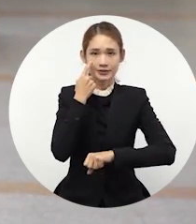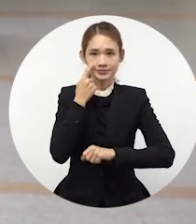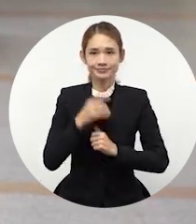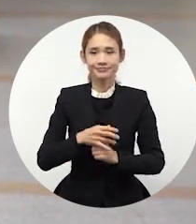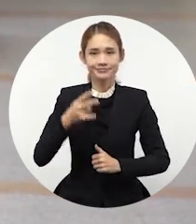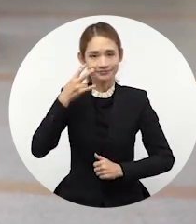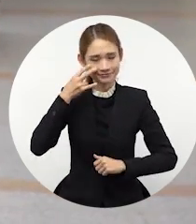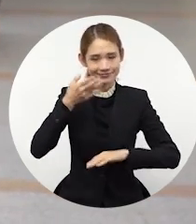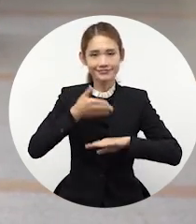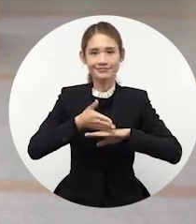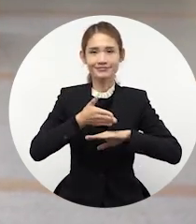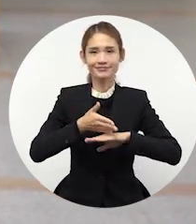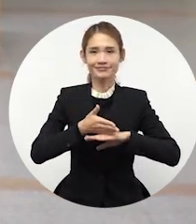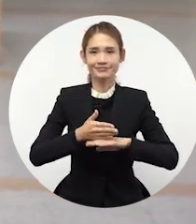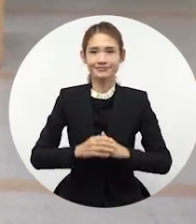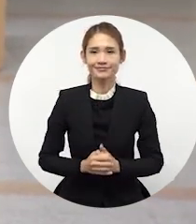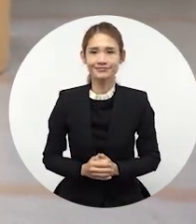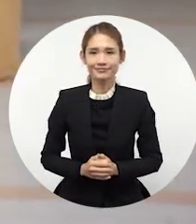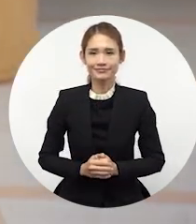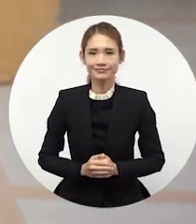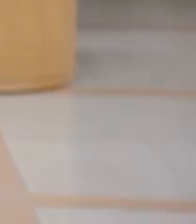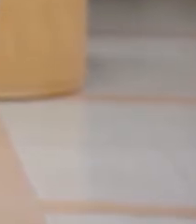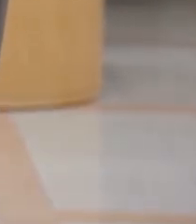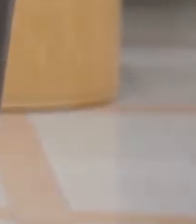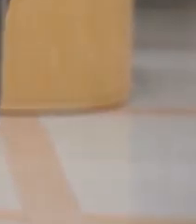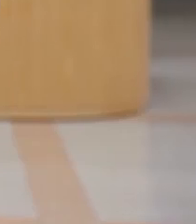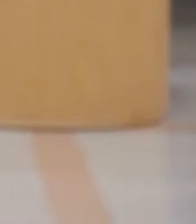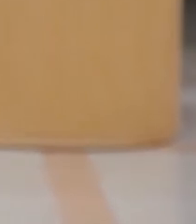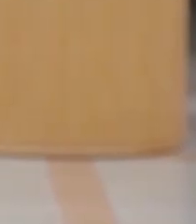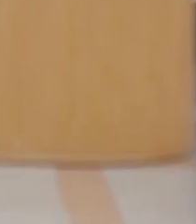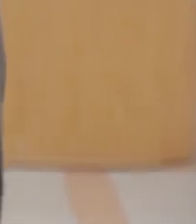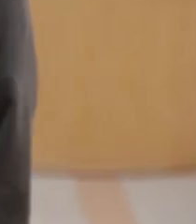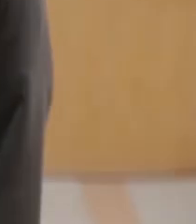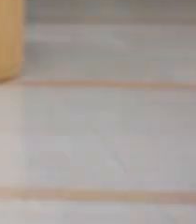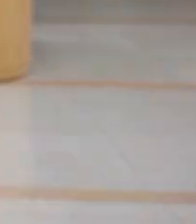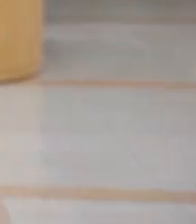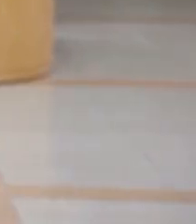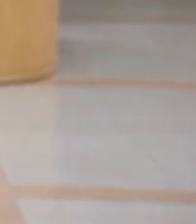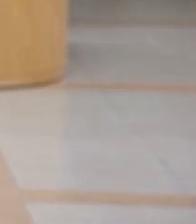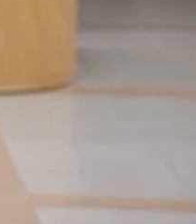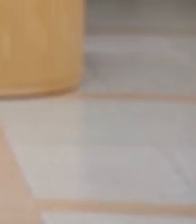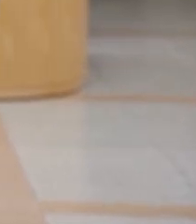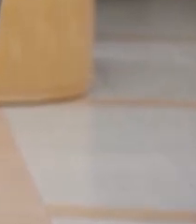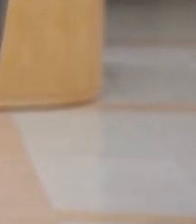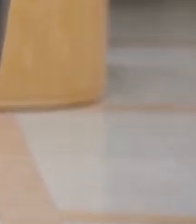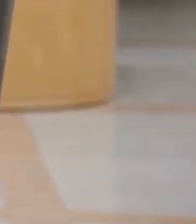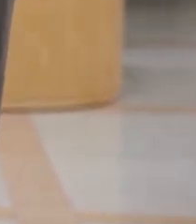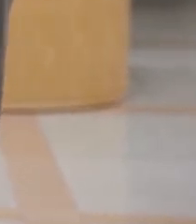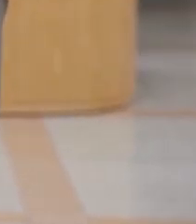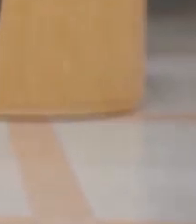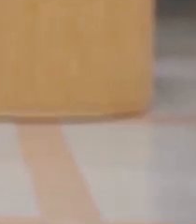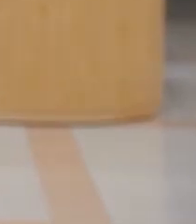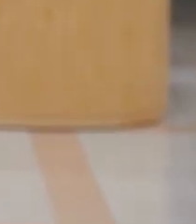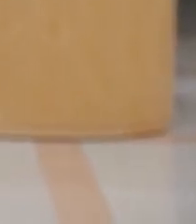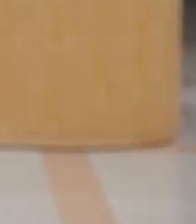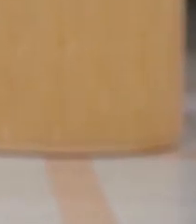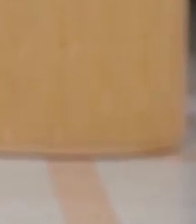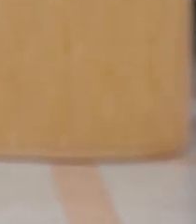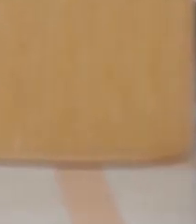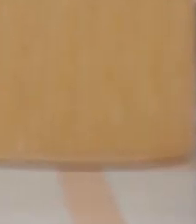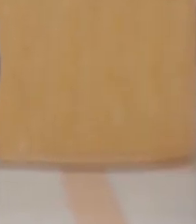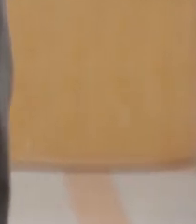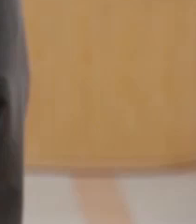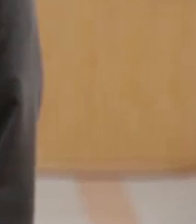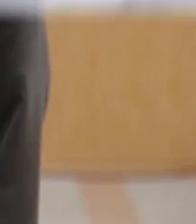잡으시겠어요? 시각장애인에게 팔꿈치를 감사합니다. 내어준다. 팔꿈치를 잡고 가는 부분이 강조되며 시각장애인 민원인을 응대할